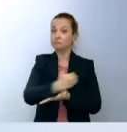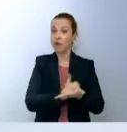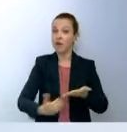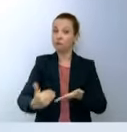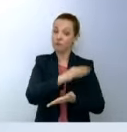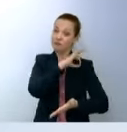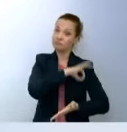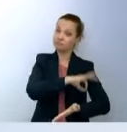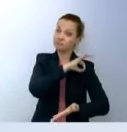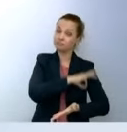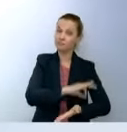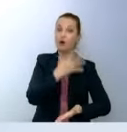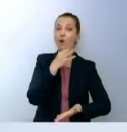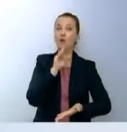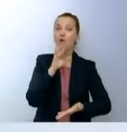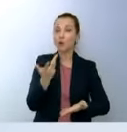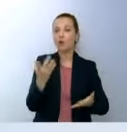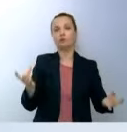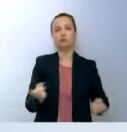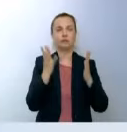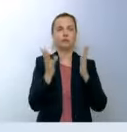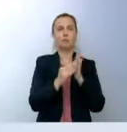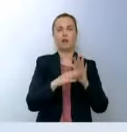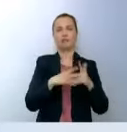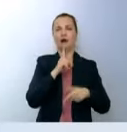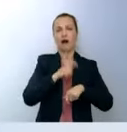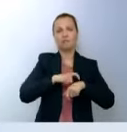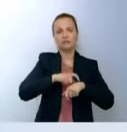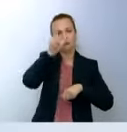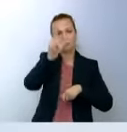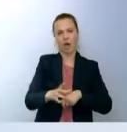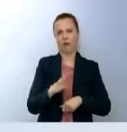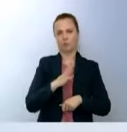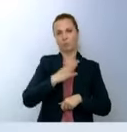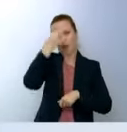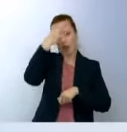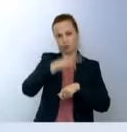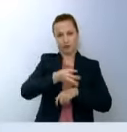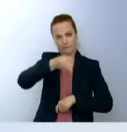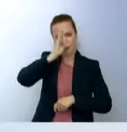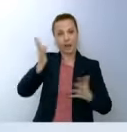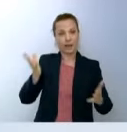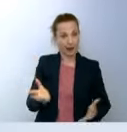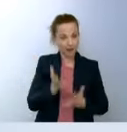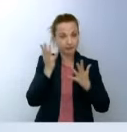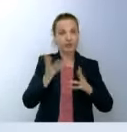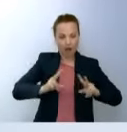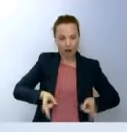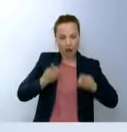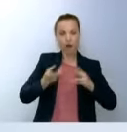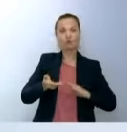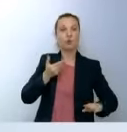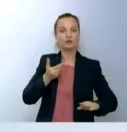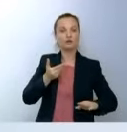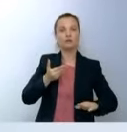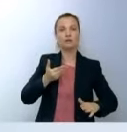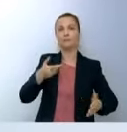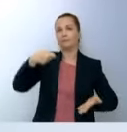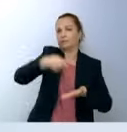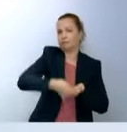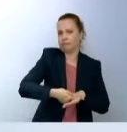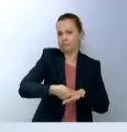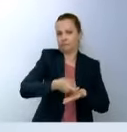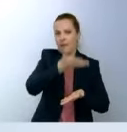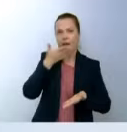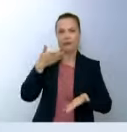γιατί μία ασθένεια που αντιμετωπίζεται στην αφετηρία της κοστίζει λίγο μία ασθένεια που εξελίσσεται κοστίζει πολύ άρα και από